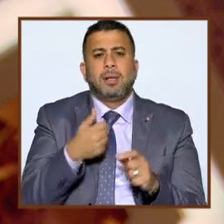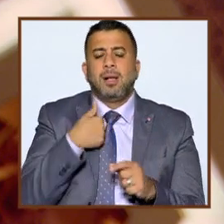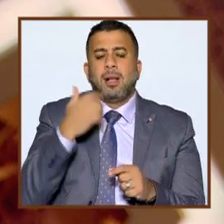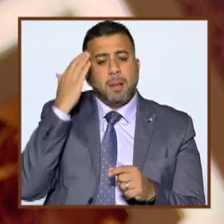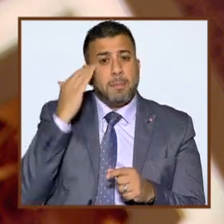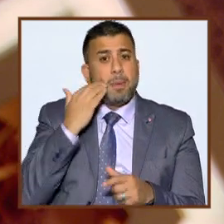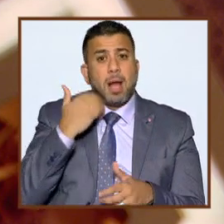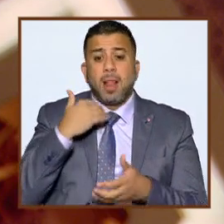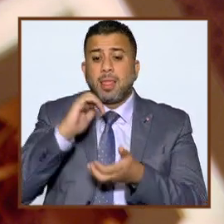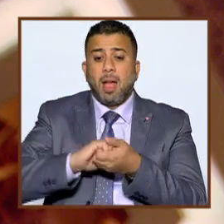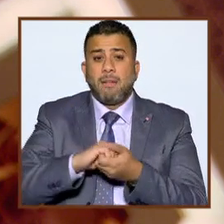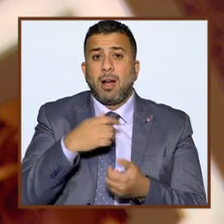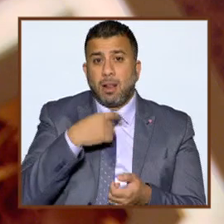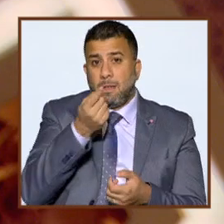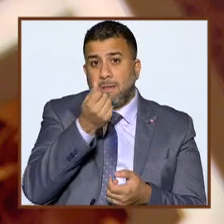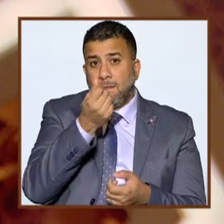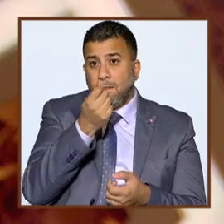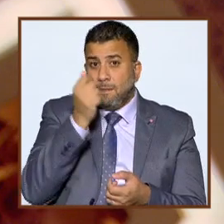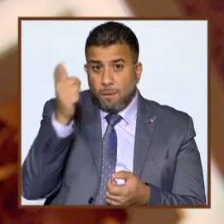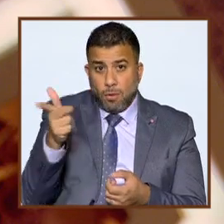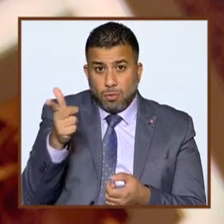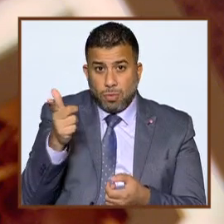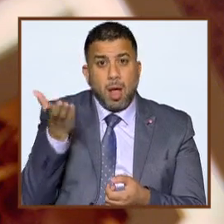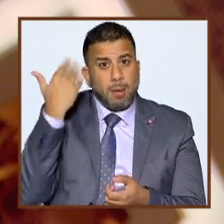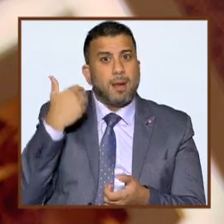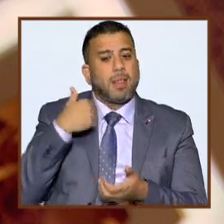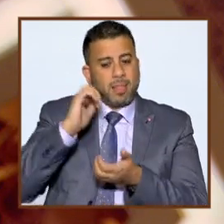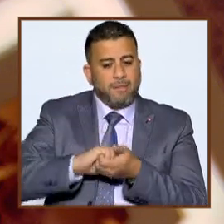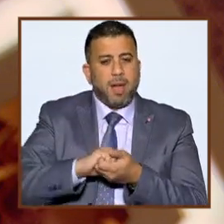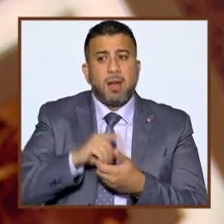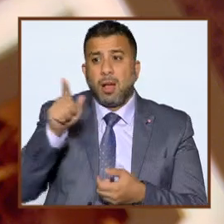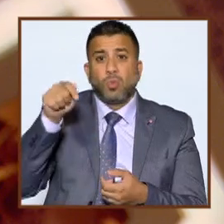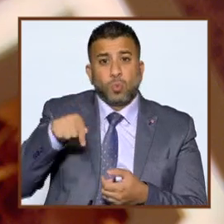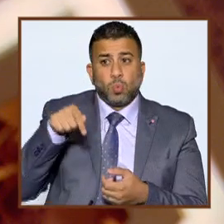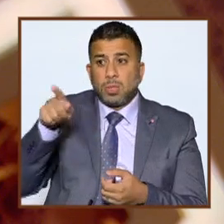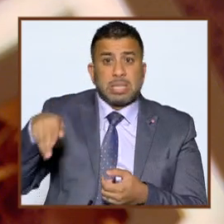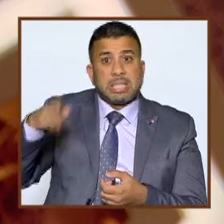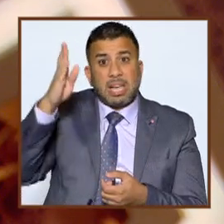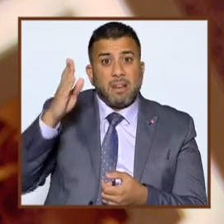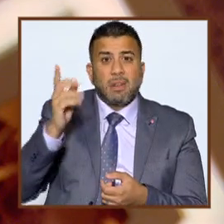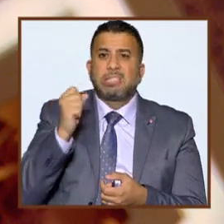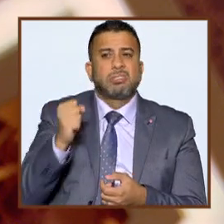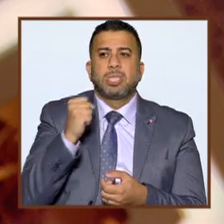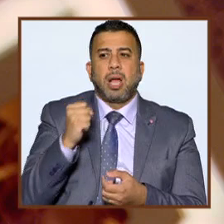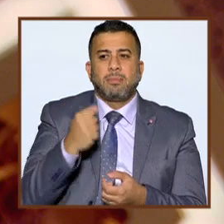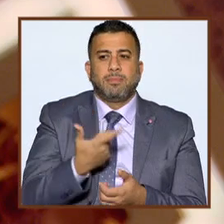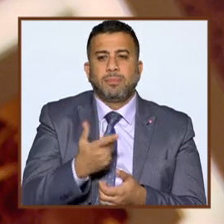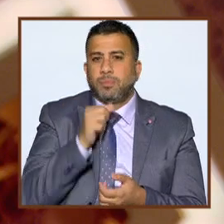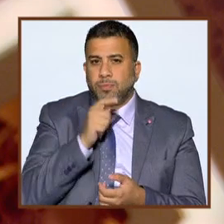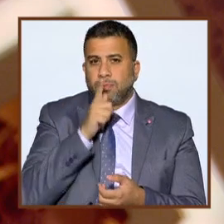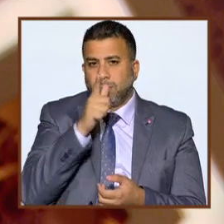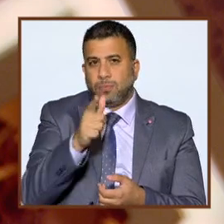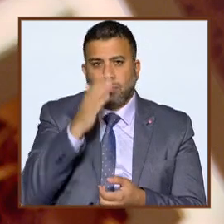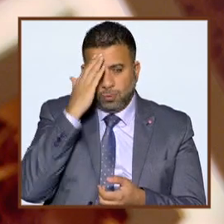علي؟ هل أبعث لها حجها الآن مثلا؟ هي ما تستطيع الذهاب. أختي أم محمد بارك الله فيك ورضي الله